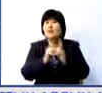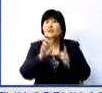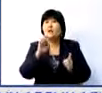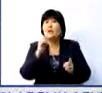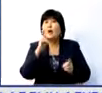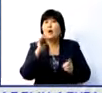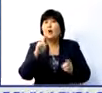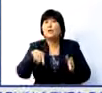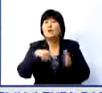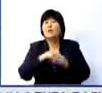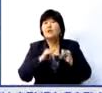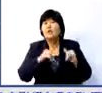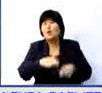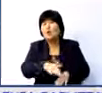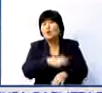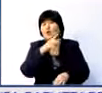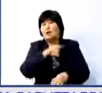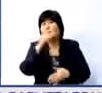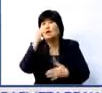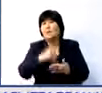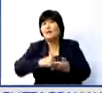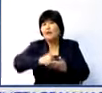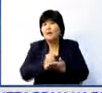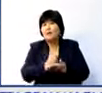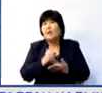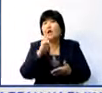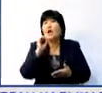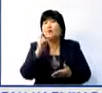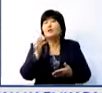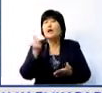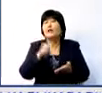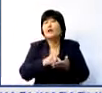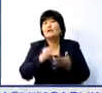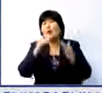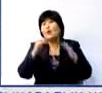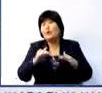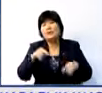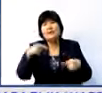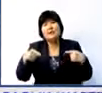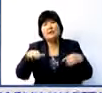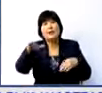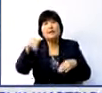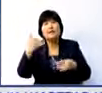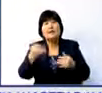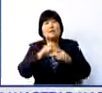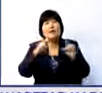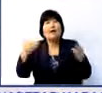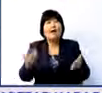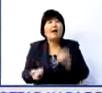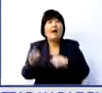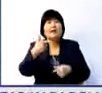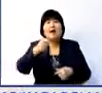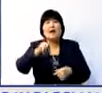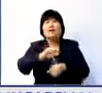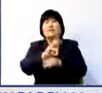Байқоңыр қаласын дамытудың ұзақ мерзімді бағдарламасы бекітіліп, коммуналдық тарифтердің бағасын төмендету, кейбір жалға берілген нысандарды қайтару,